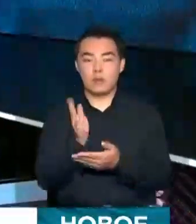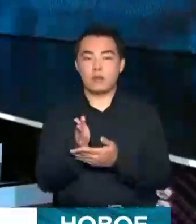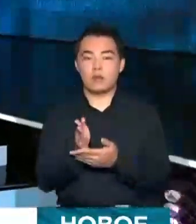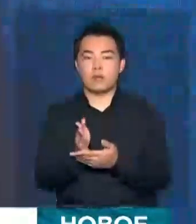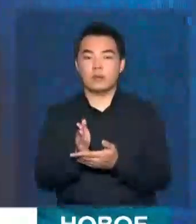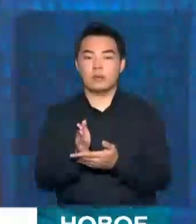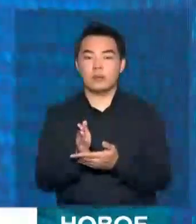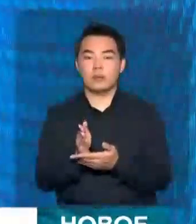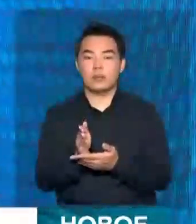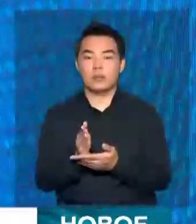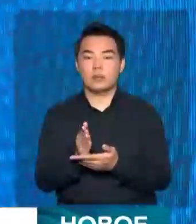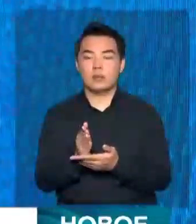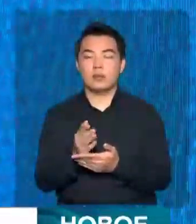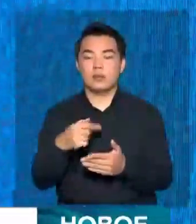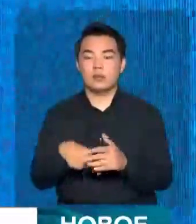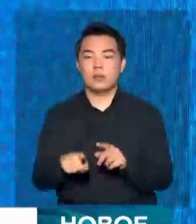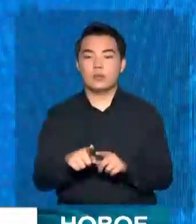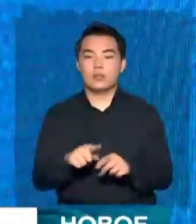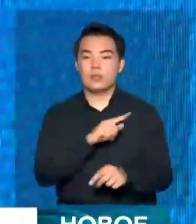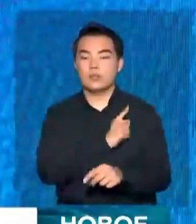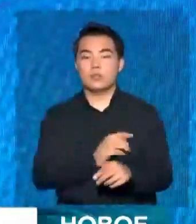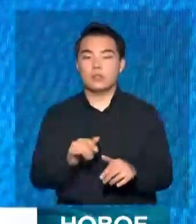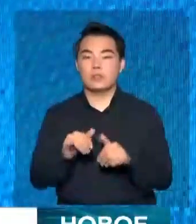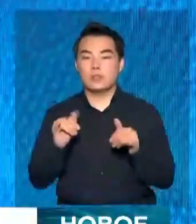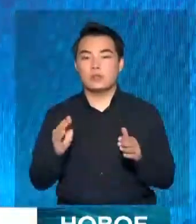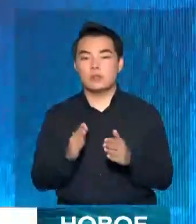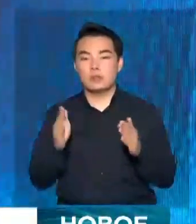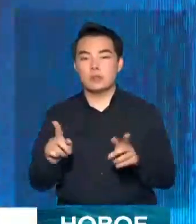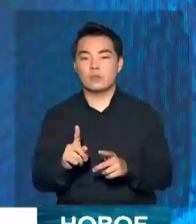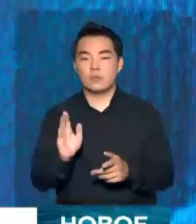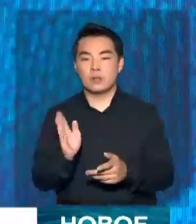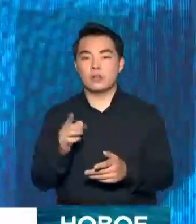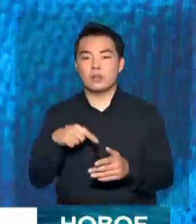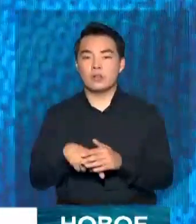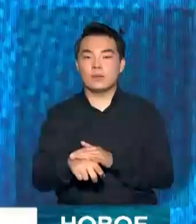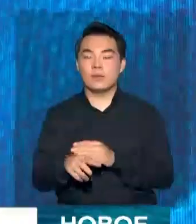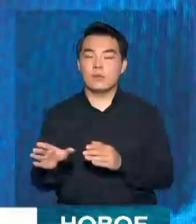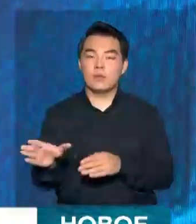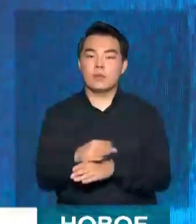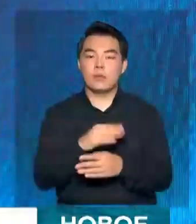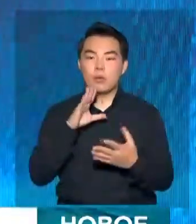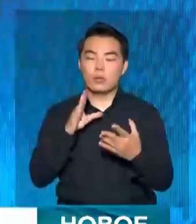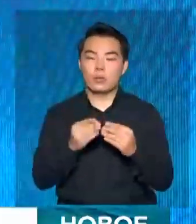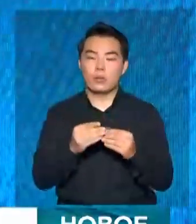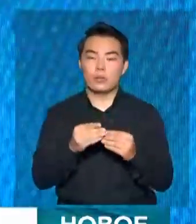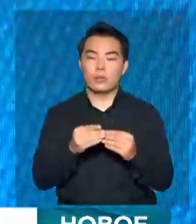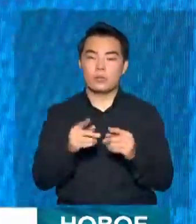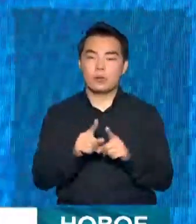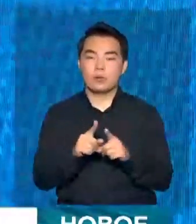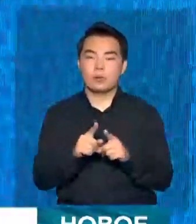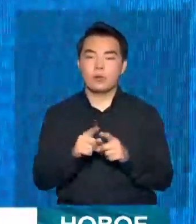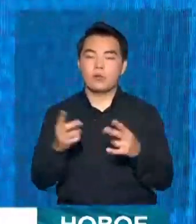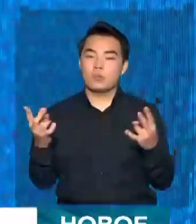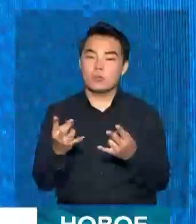сейчас говорим? Практически усилия. Уже, например, есть как бы общее понимание